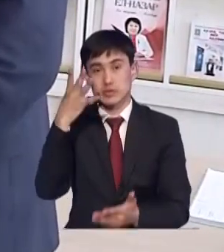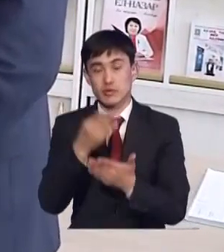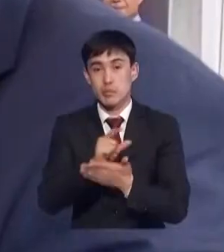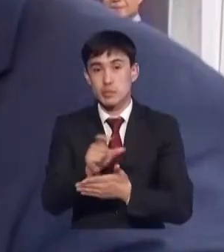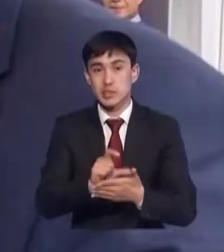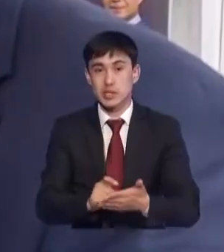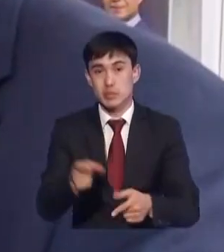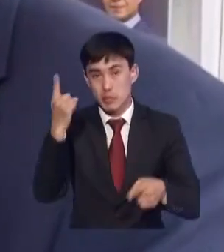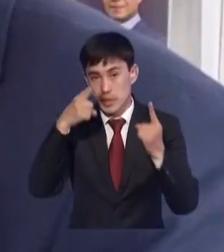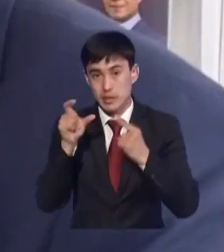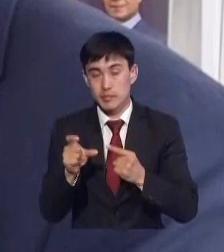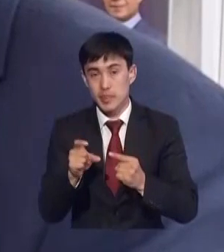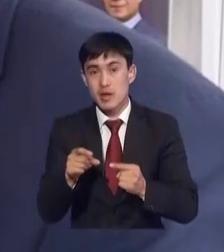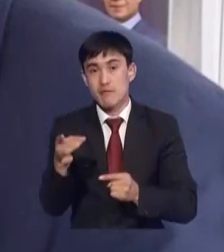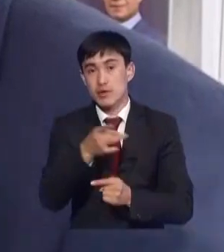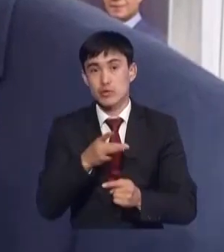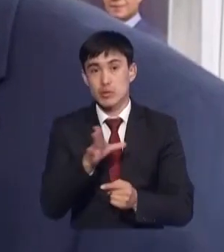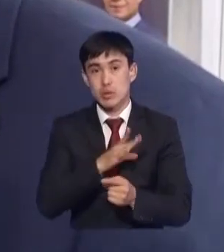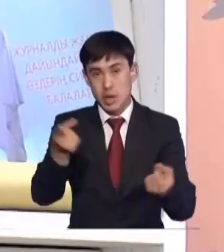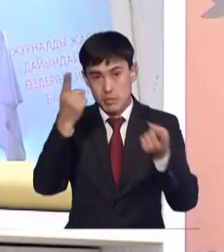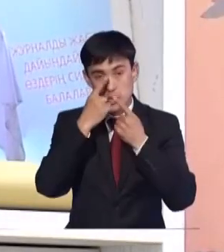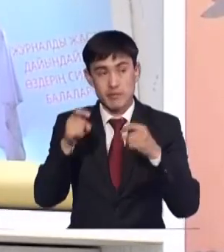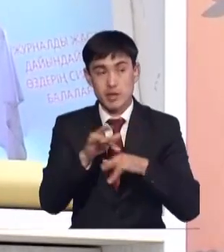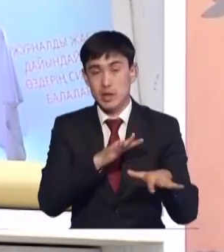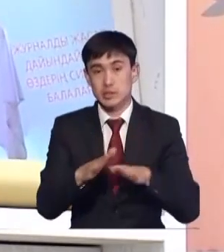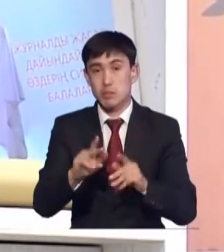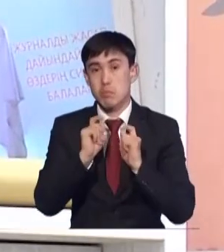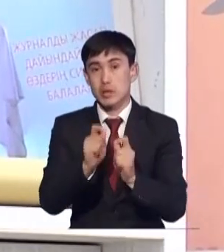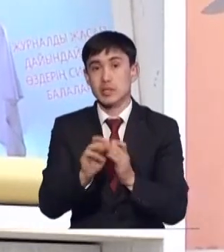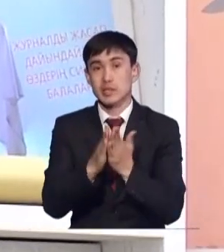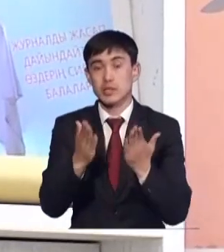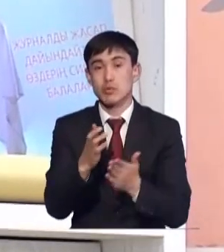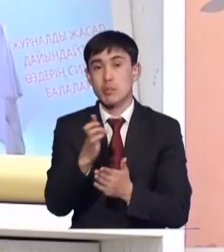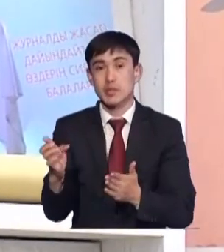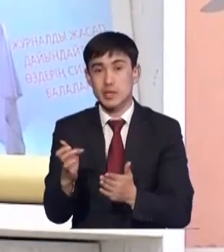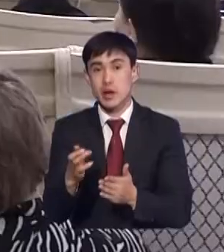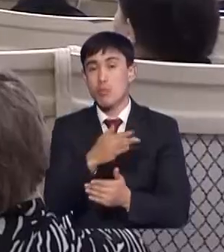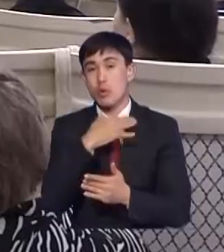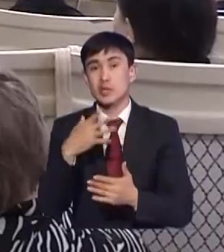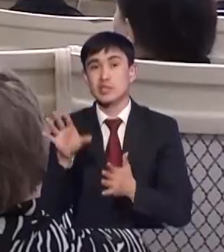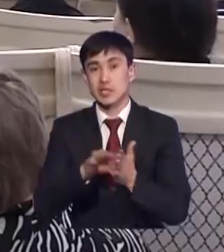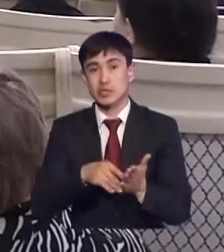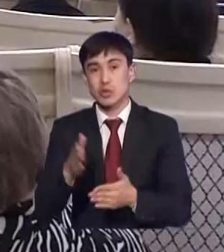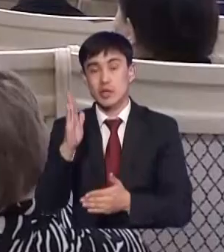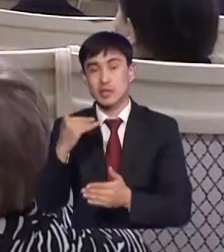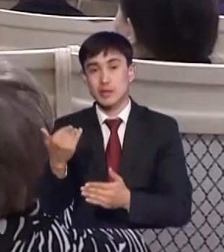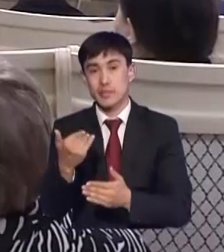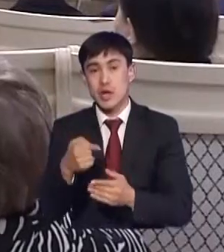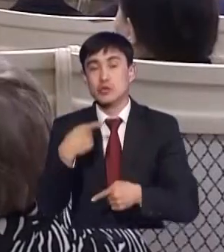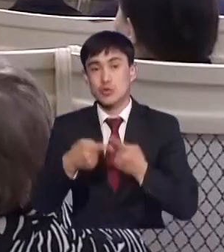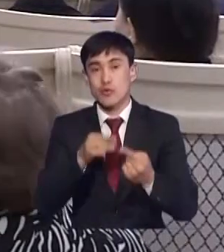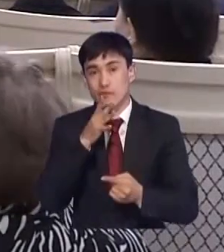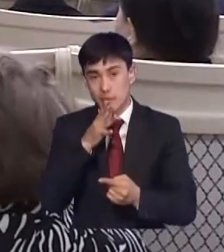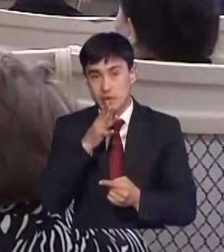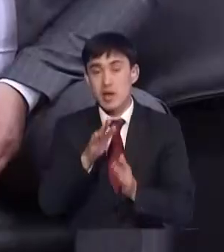писателями и поэтами как только в регионе была объявлена акция подари книгу библиотеке Многие из них сразу же откликнулись на неё и уже в скором